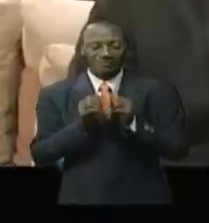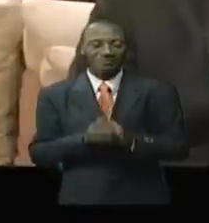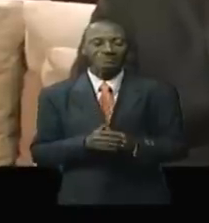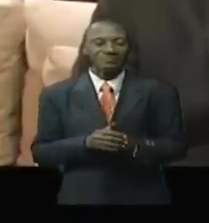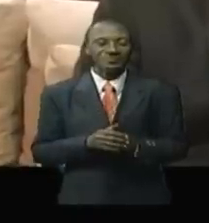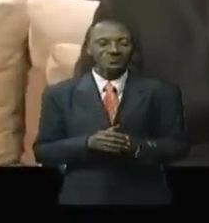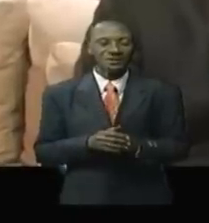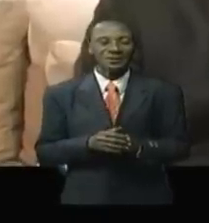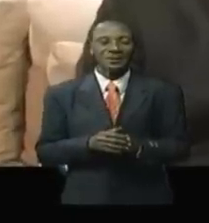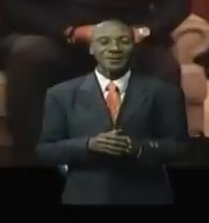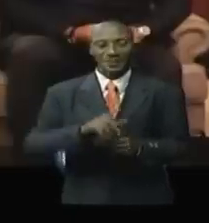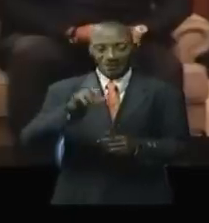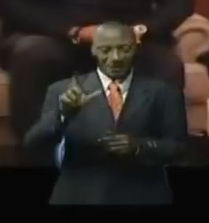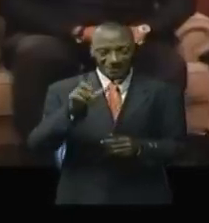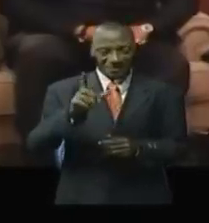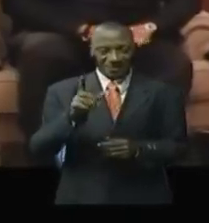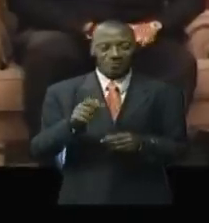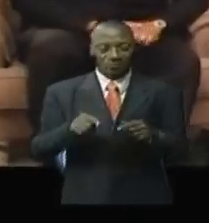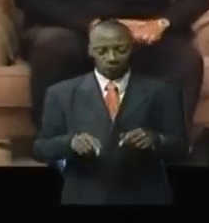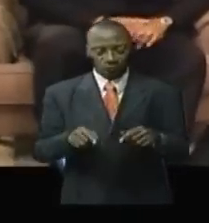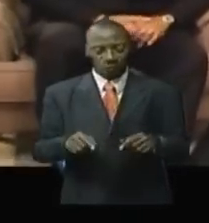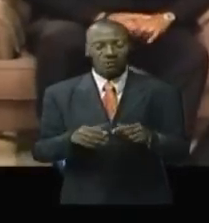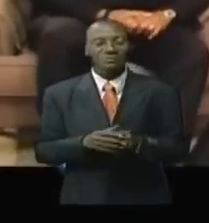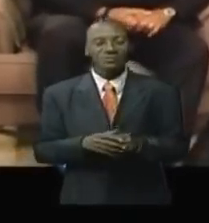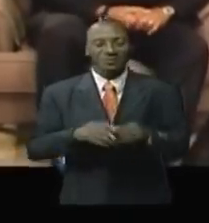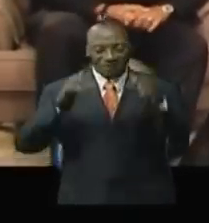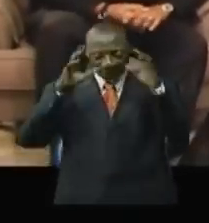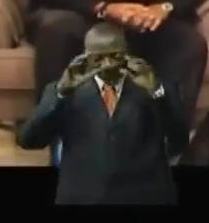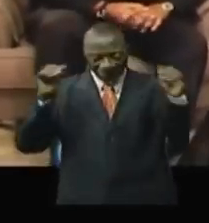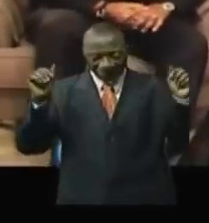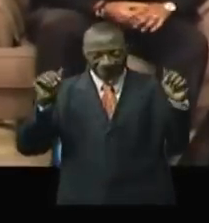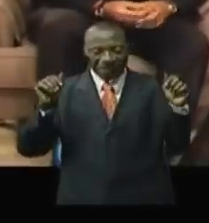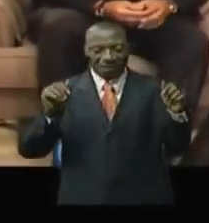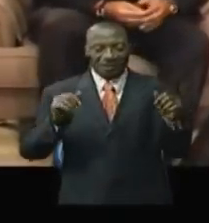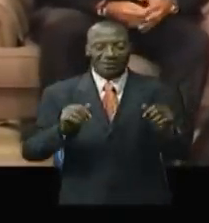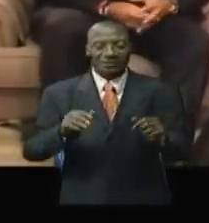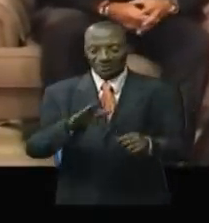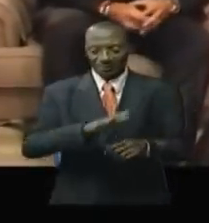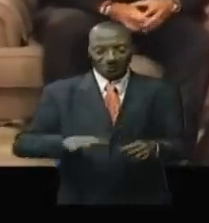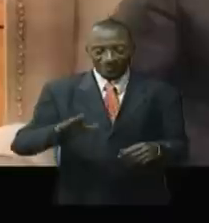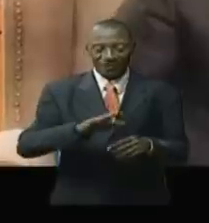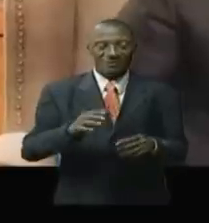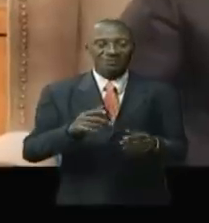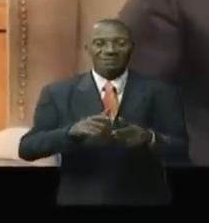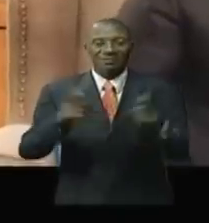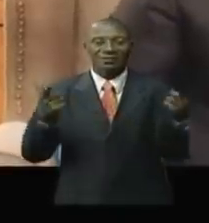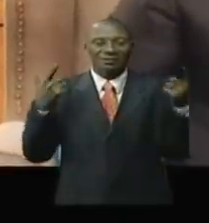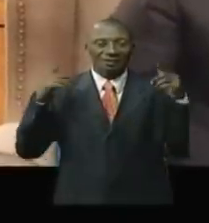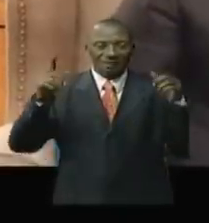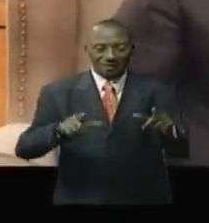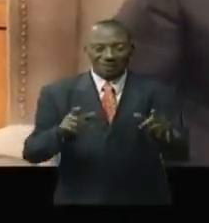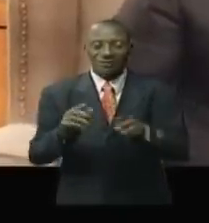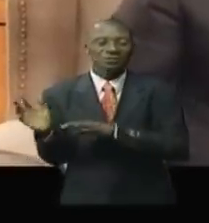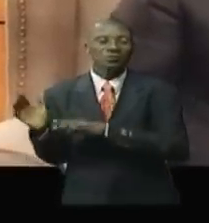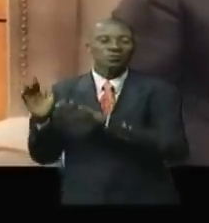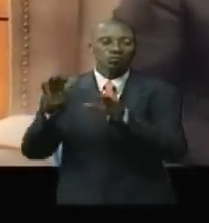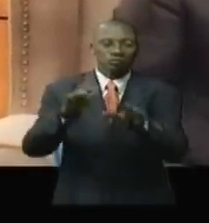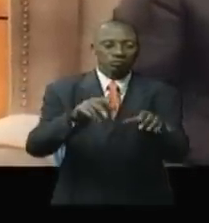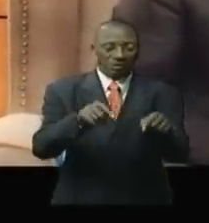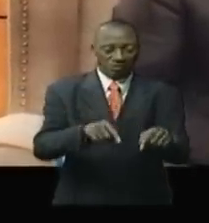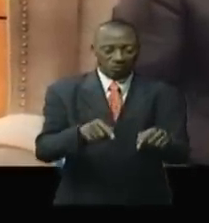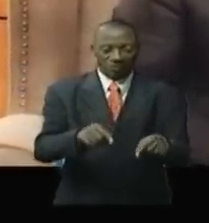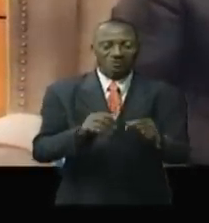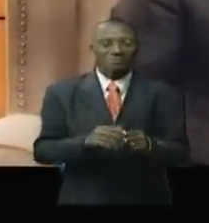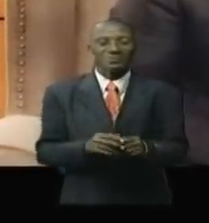conclave débutera justement par la présentation de ces rapports des commandants des armées aux chefs d'État, puis celle du